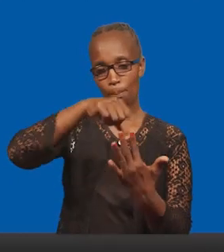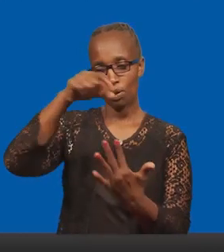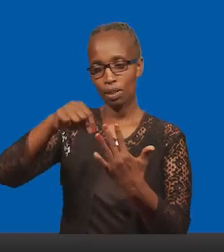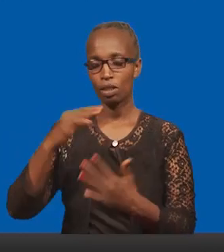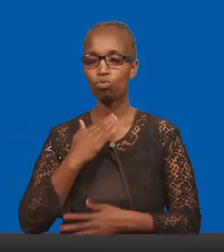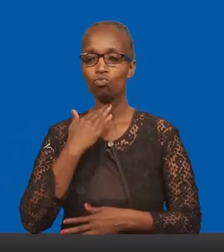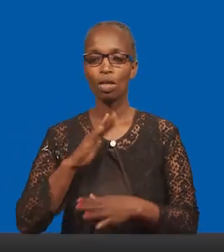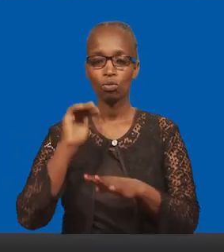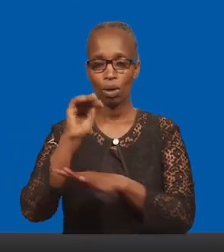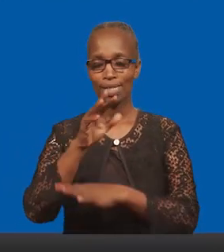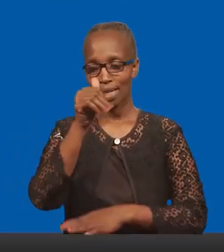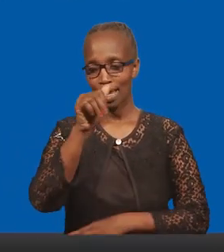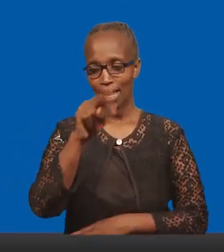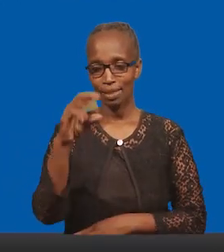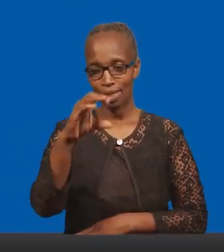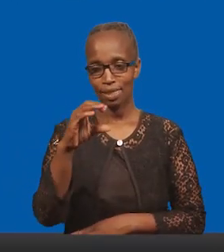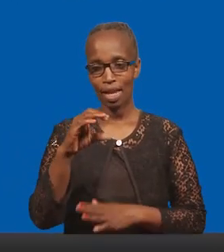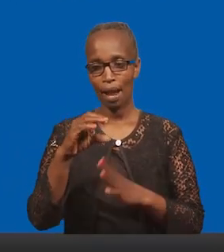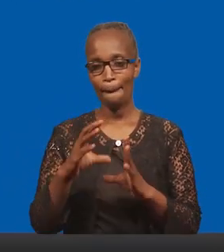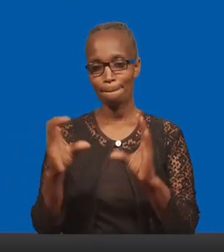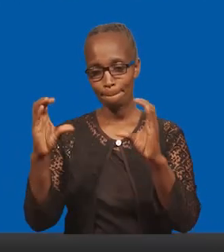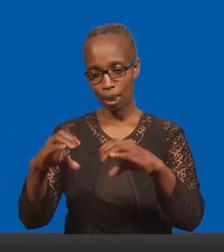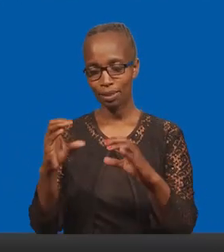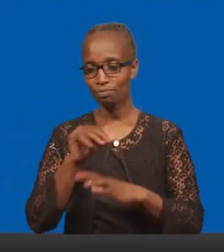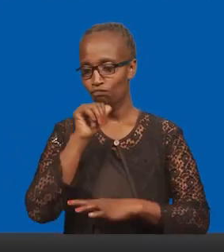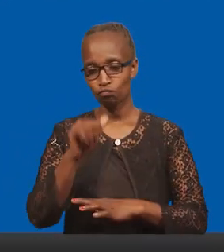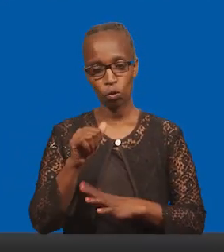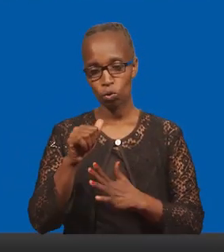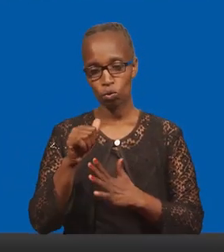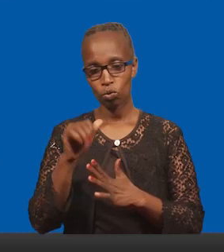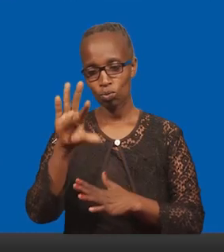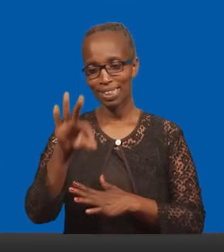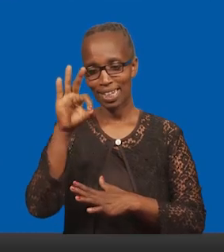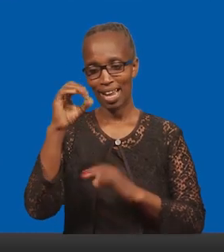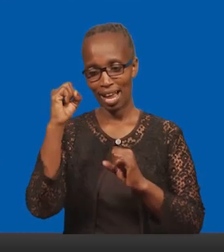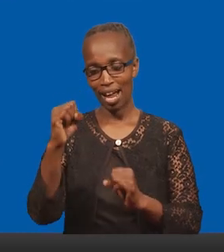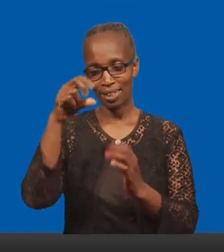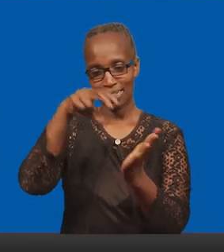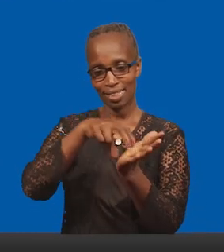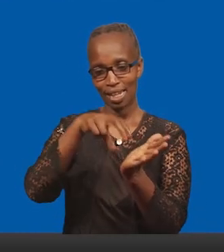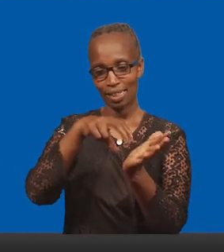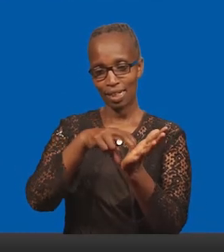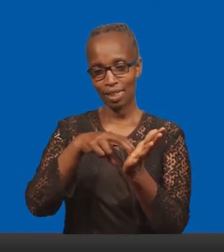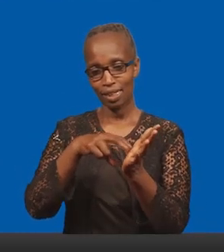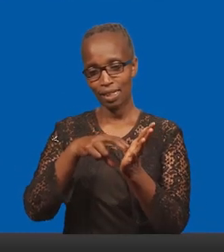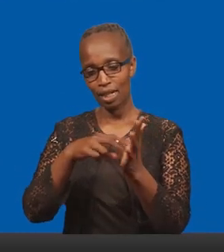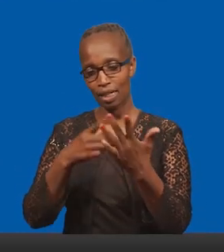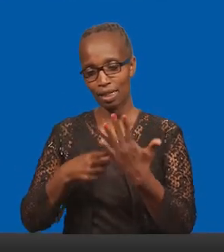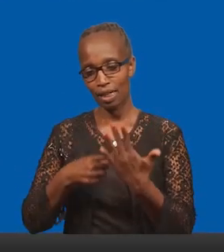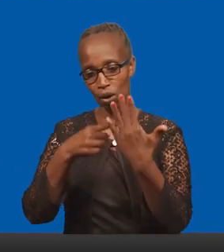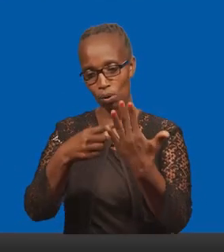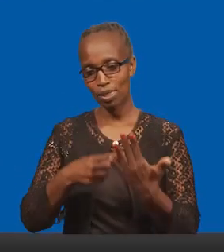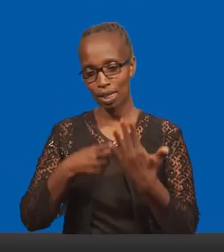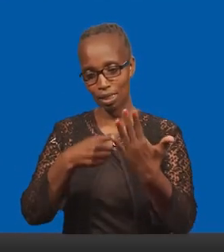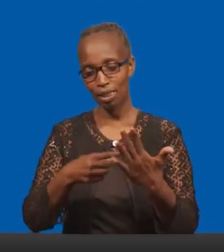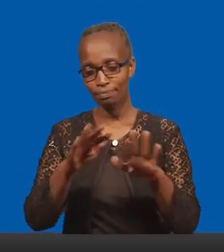the ANC party not to take hard stands when they'll be on the negotiating table, because all the